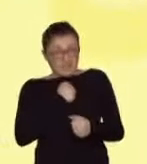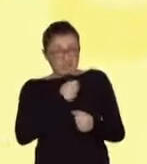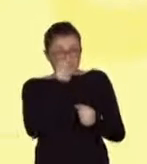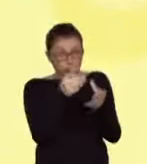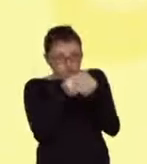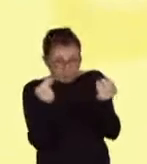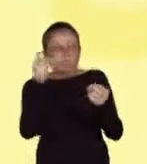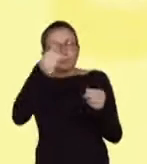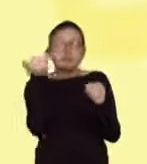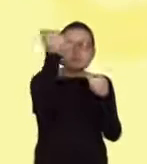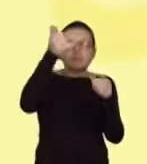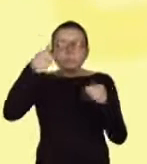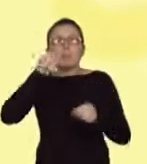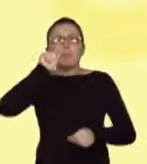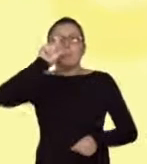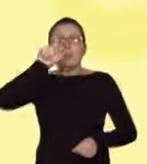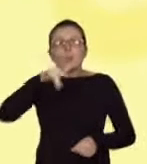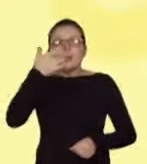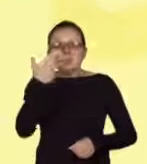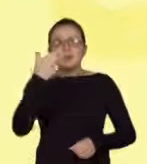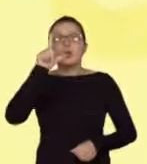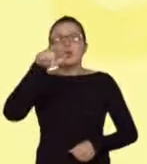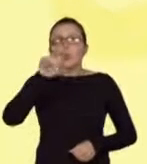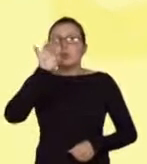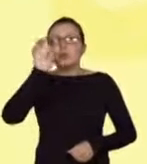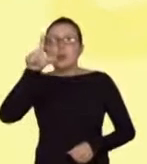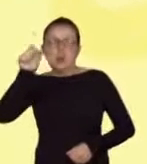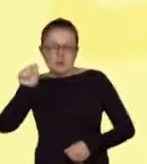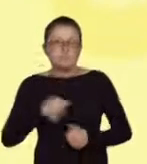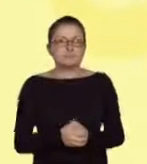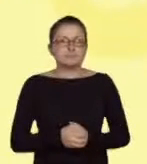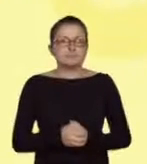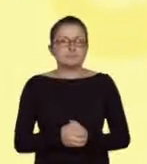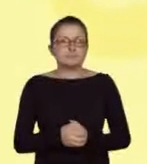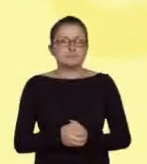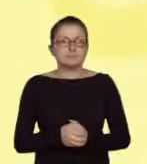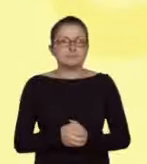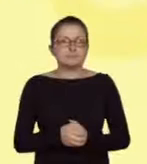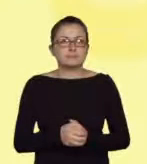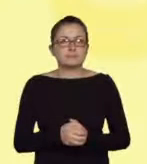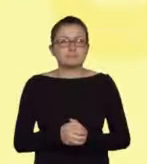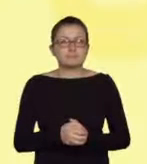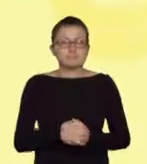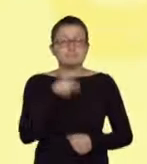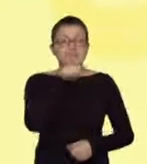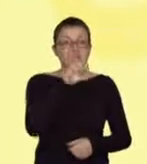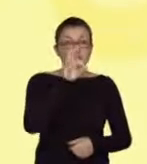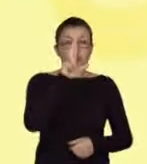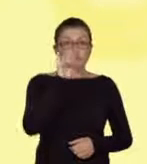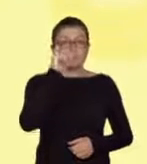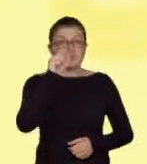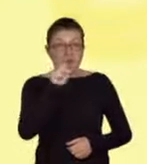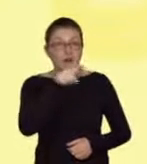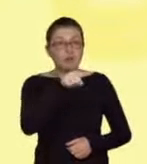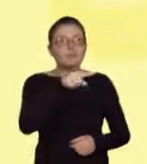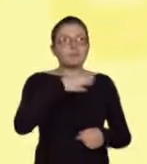płynu Lugola. Odczynnik ten barwi na kolor ciemno-niebieski łańcuchy skrobi. Natomiast produkty trawienia skrobi, a